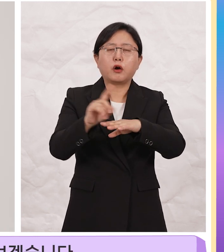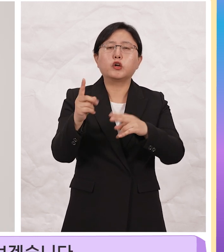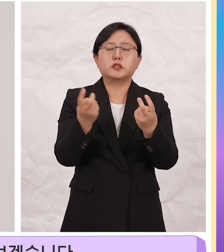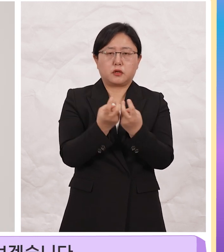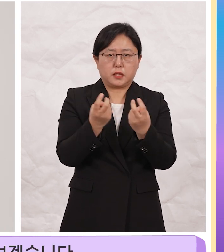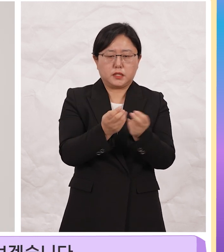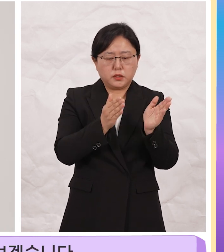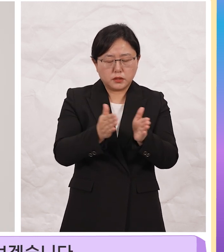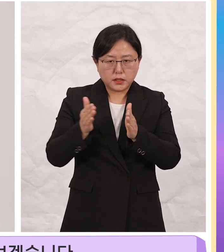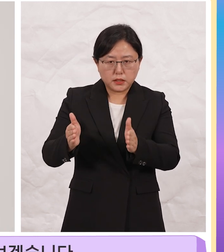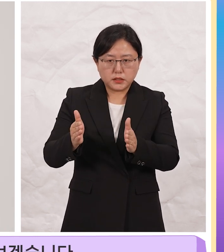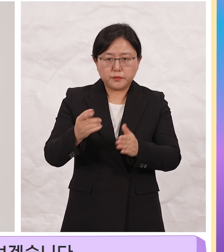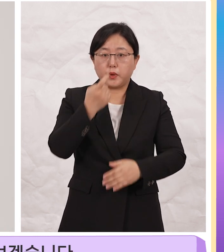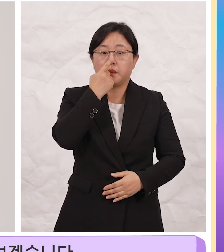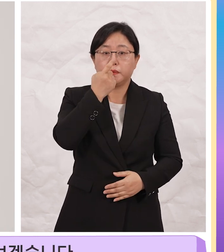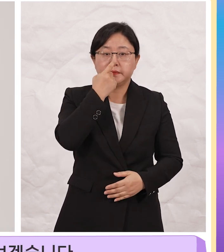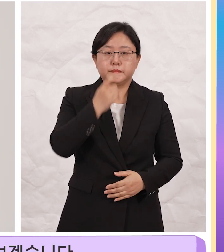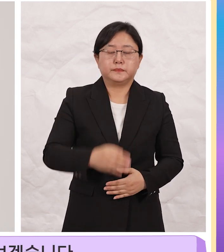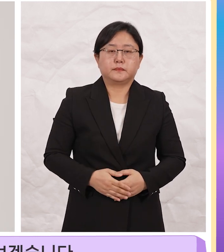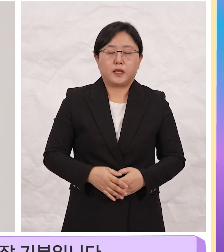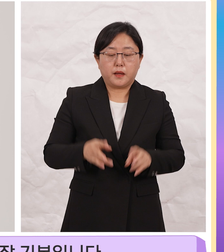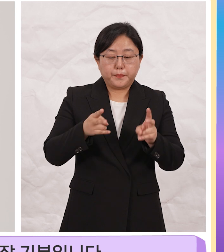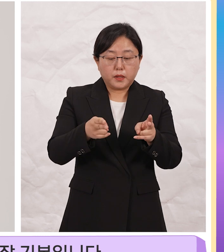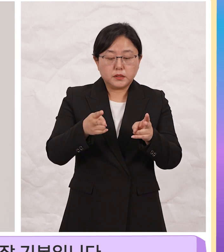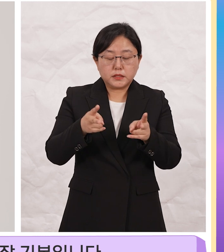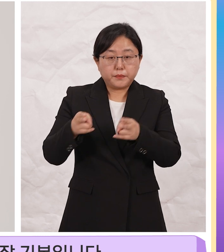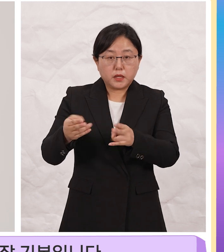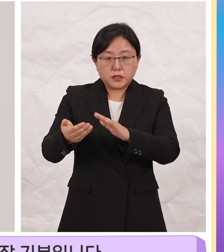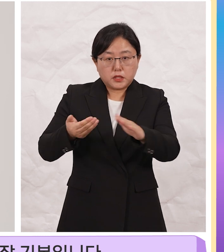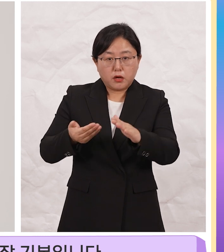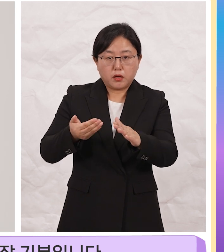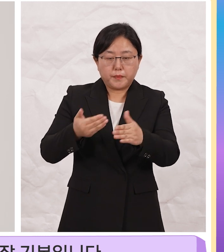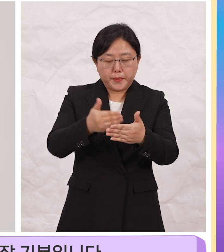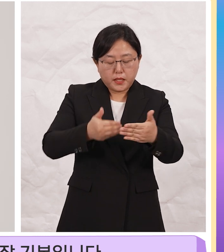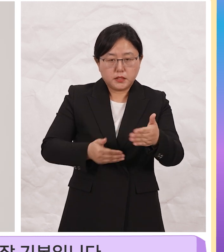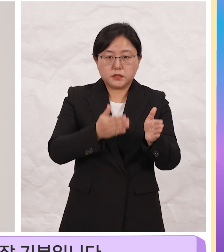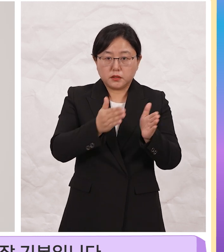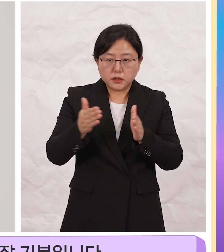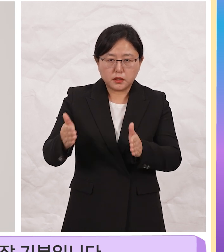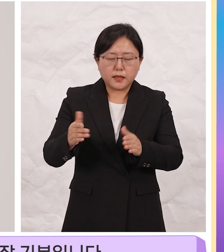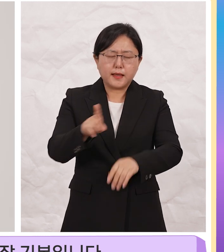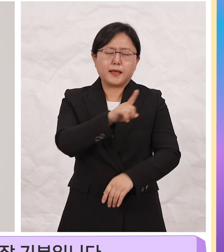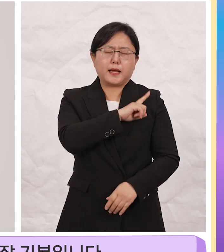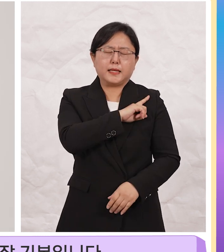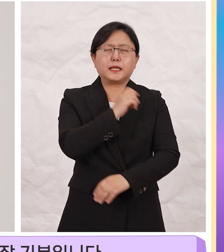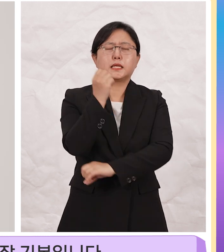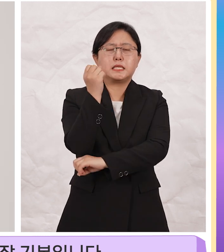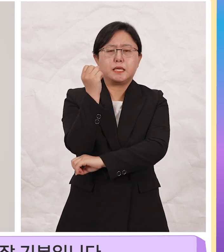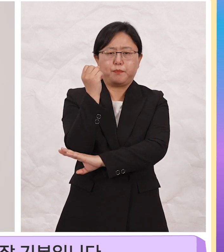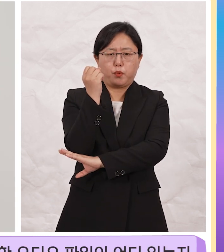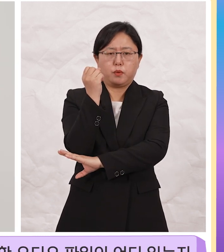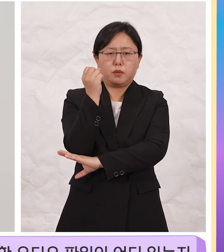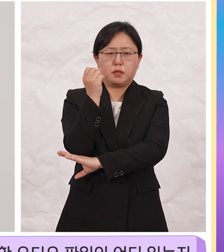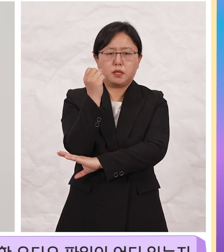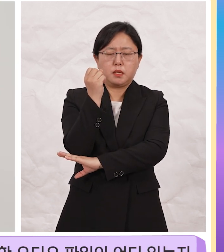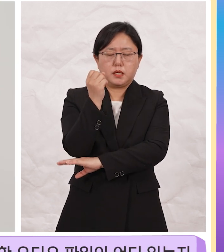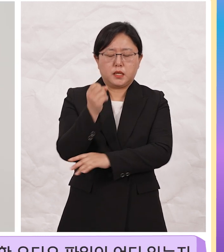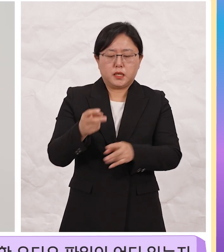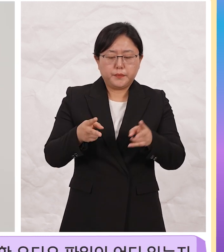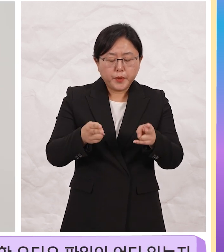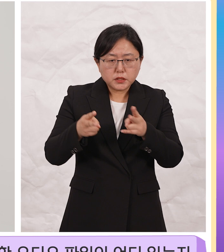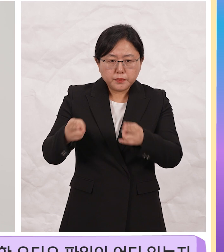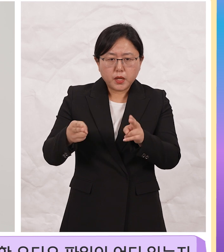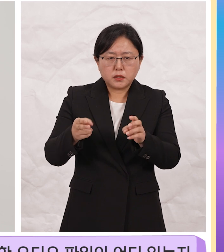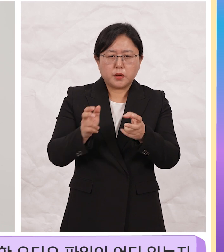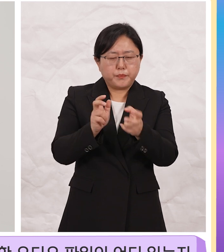컴퓨터에 어떻게 정리할지도 알아봐야겠죠? 편집하기 전 파일을 정리하는 것은 가장 기본입니다.